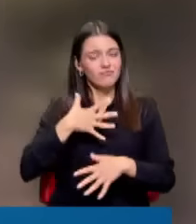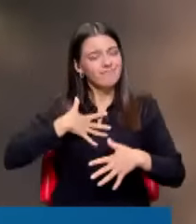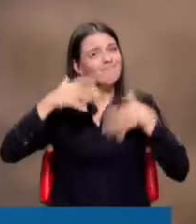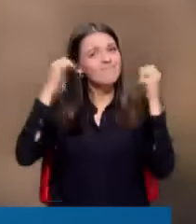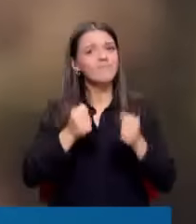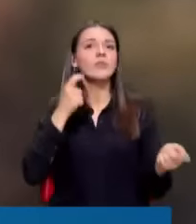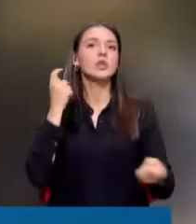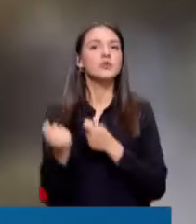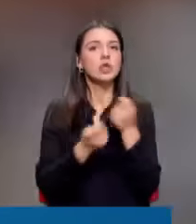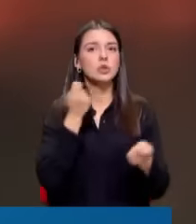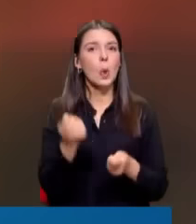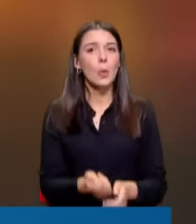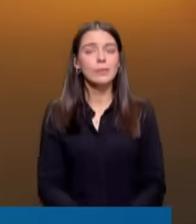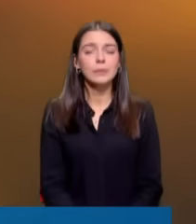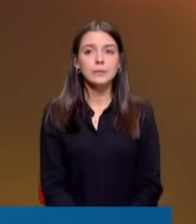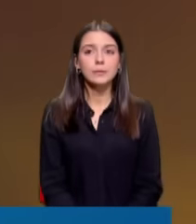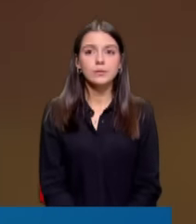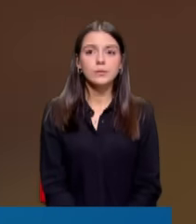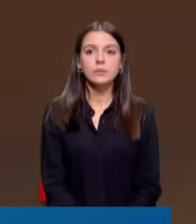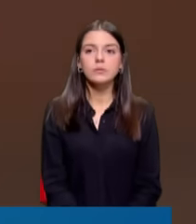çalışıyor.